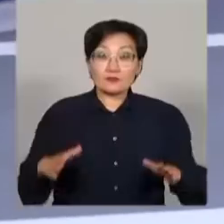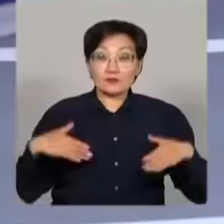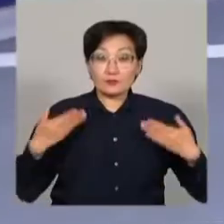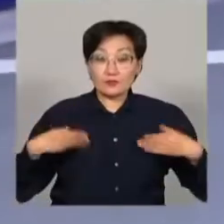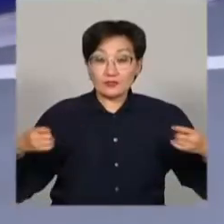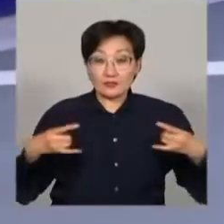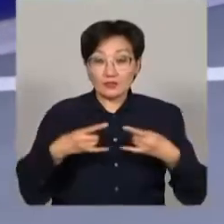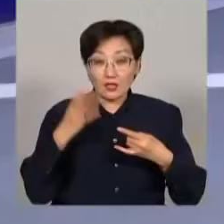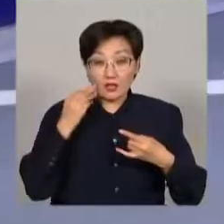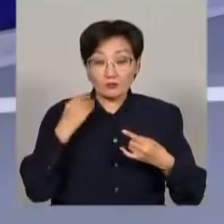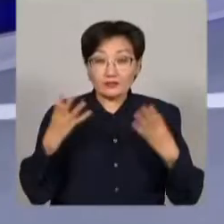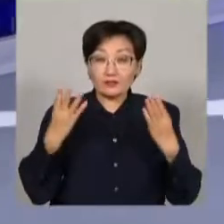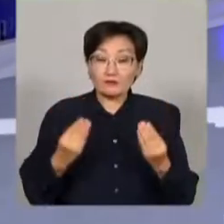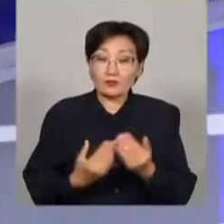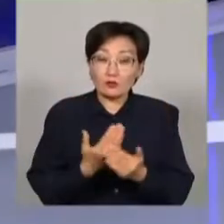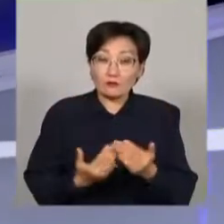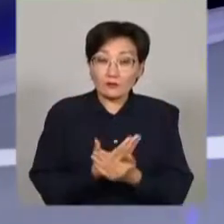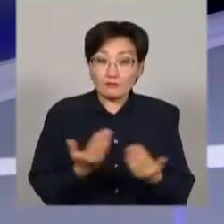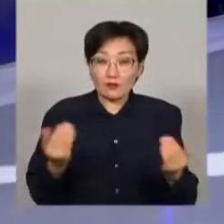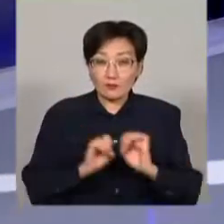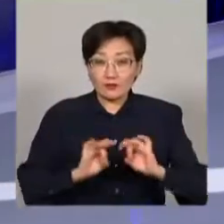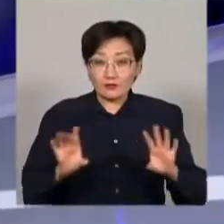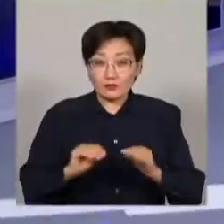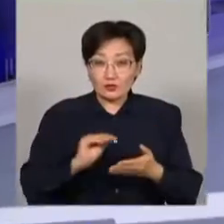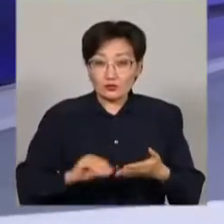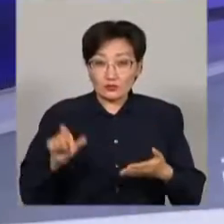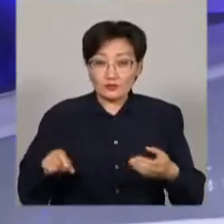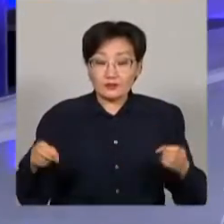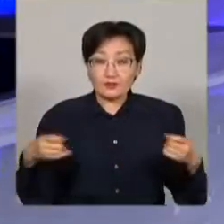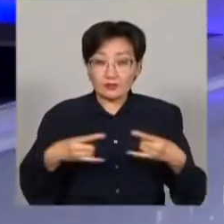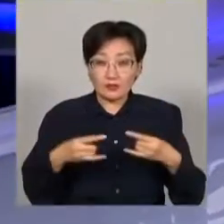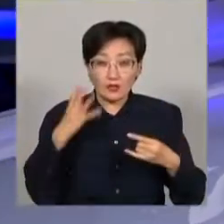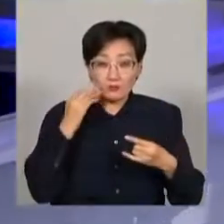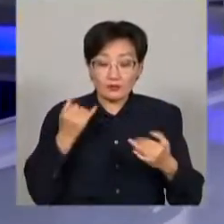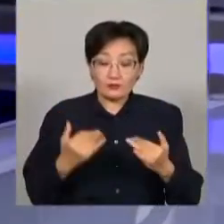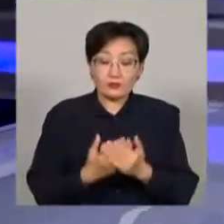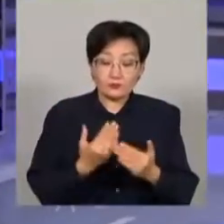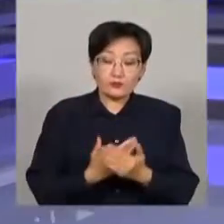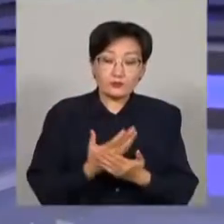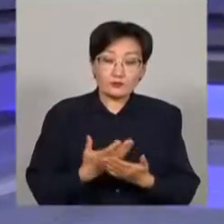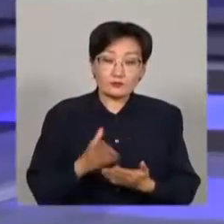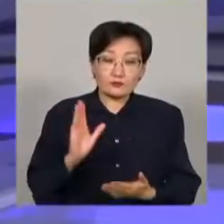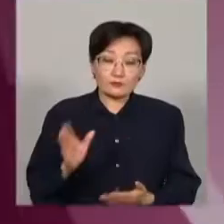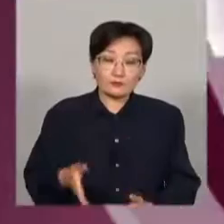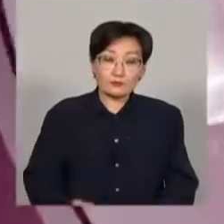Здравствуйте. В прямом эфире телеканала «Алматы новости», в студии Диас Махамбетов. И вначале коротко о главном к этому часу.